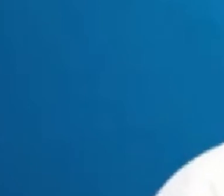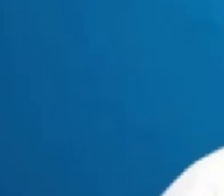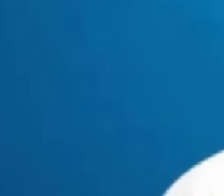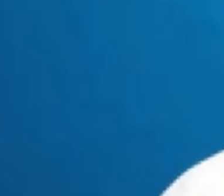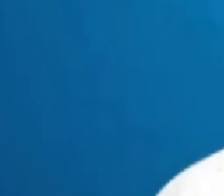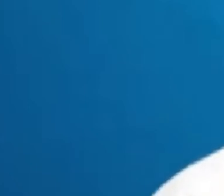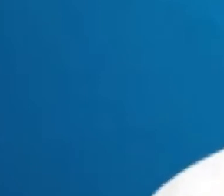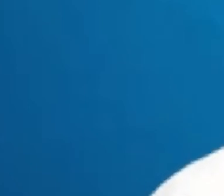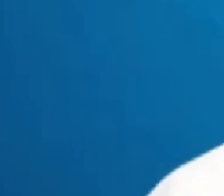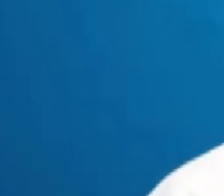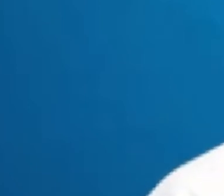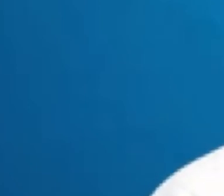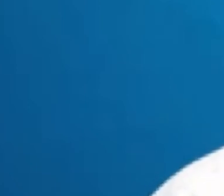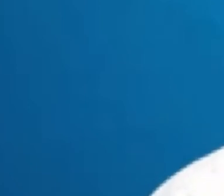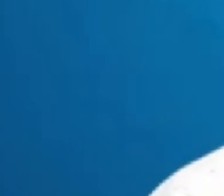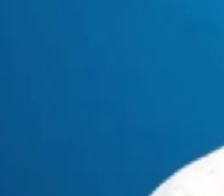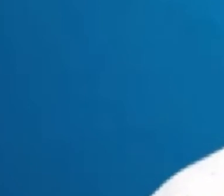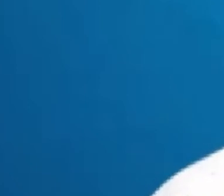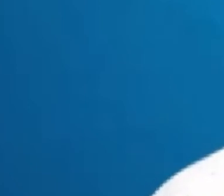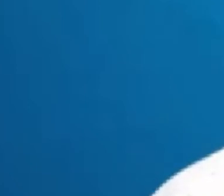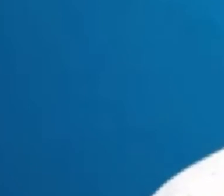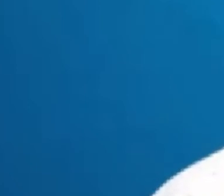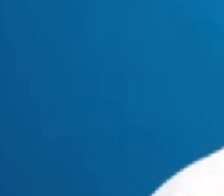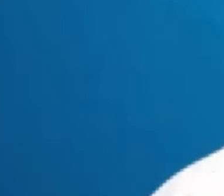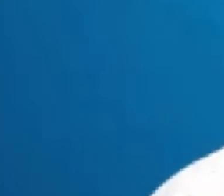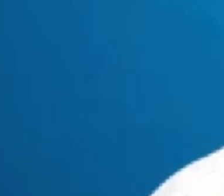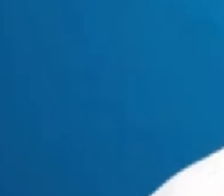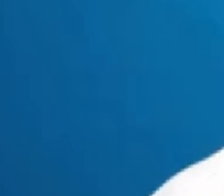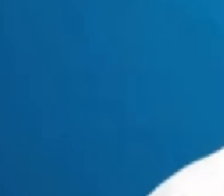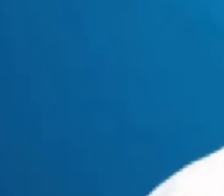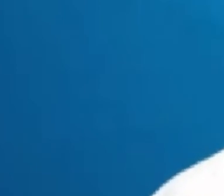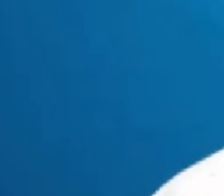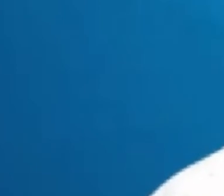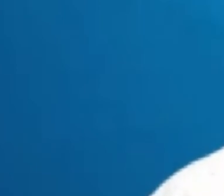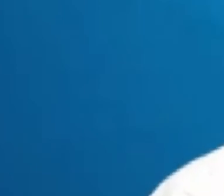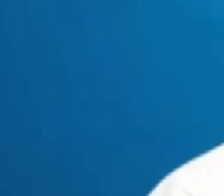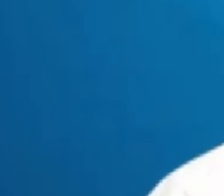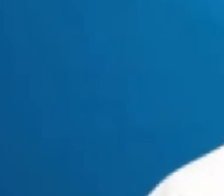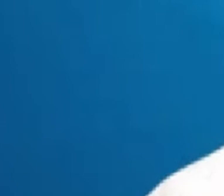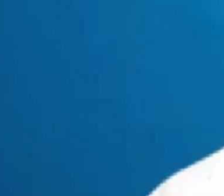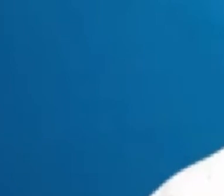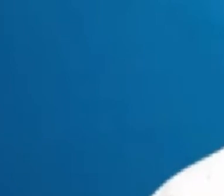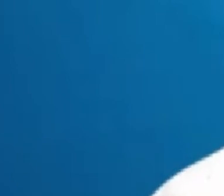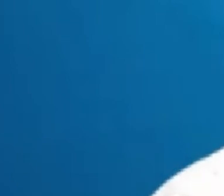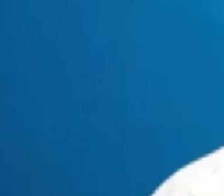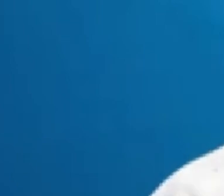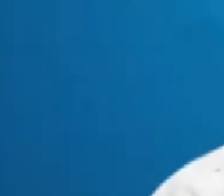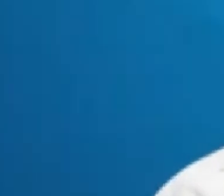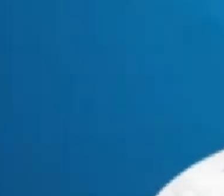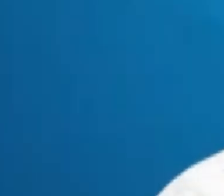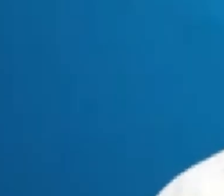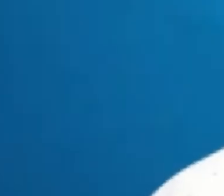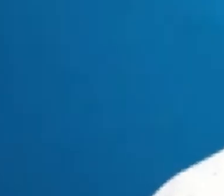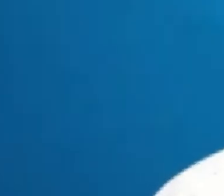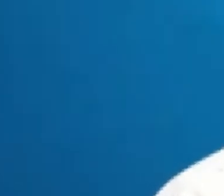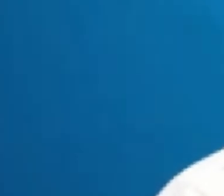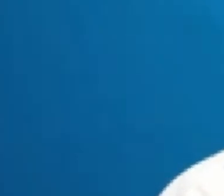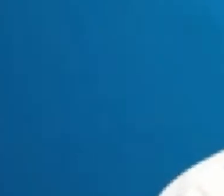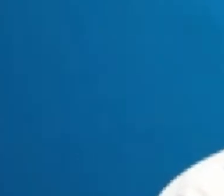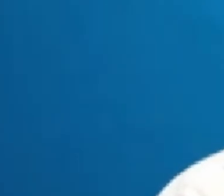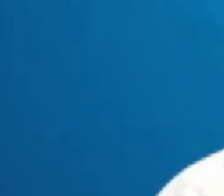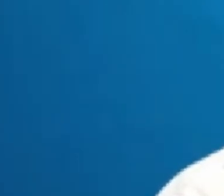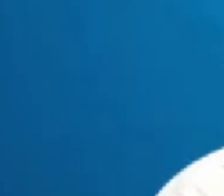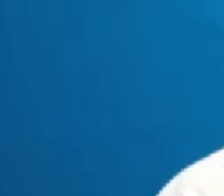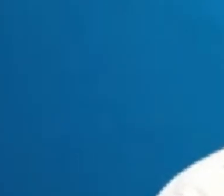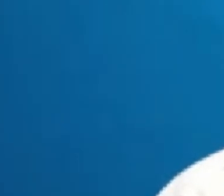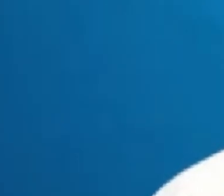online ada begitu banyak orang yang mencari-cari rahasia kesehatan yang terbaik